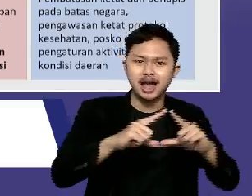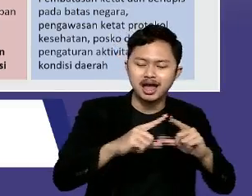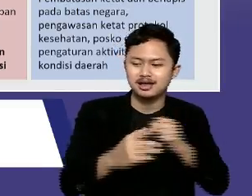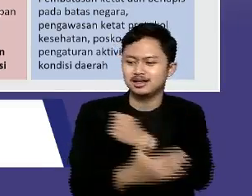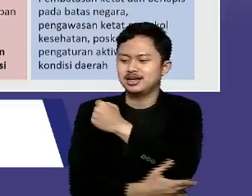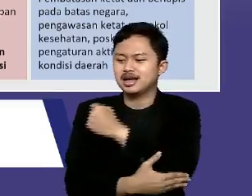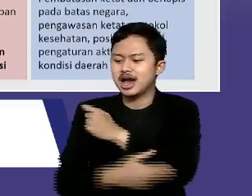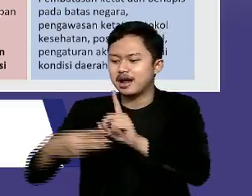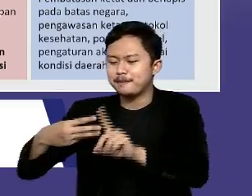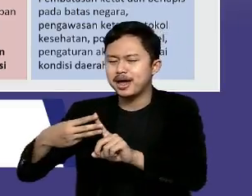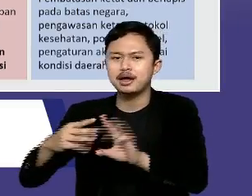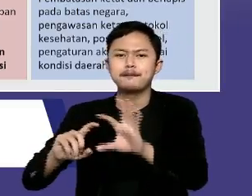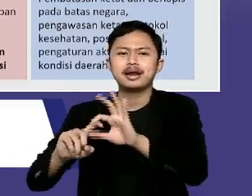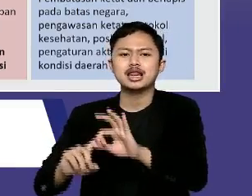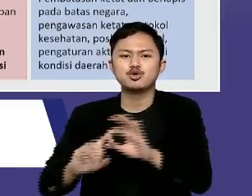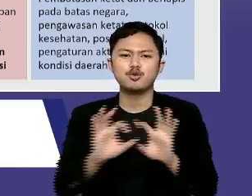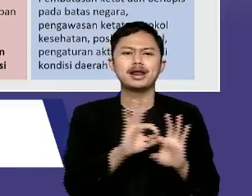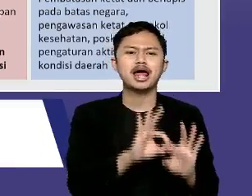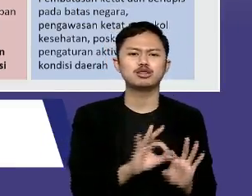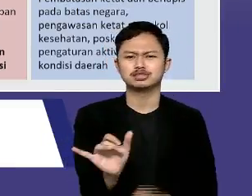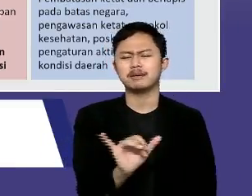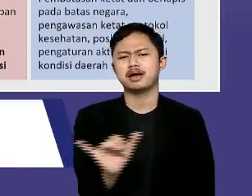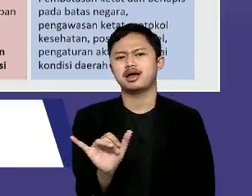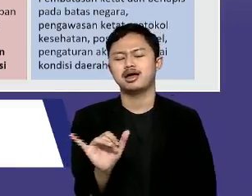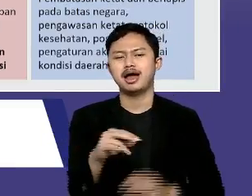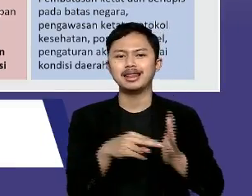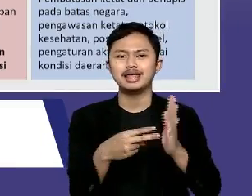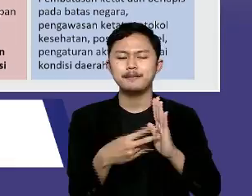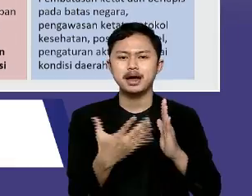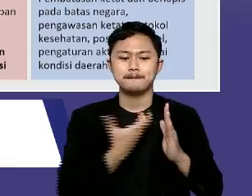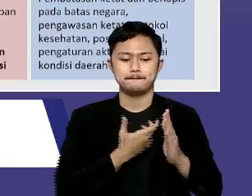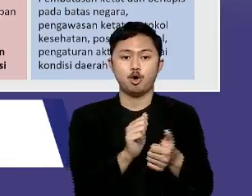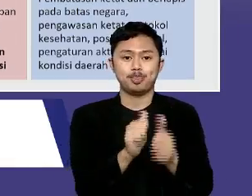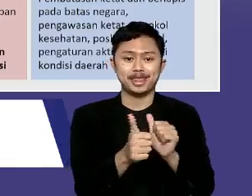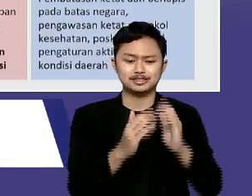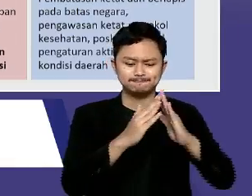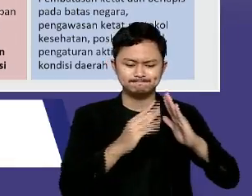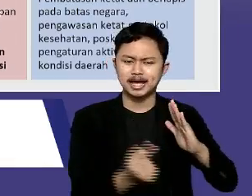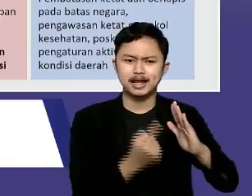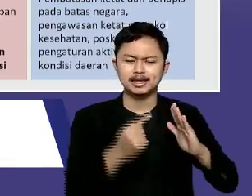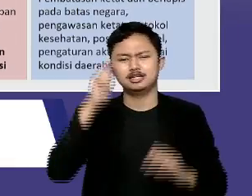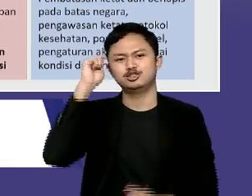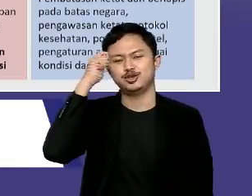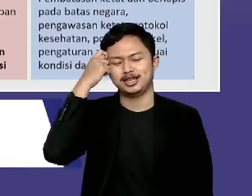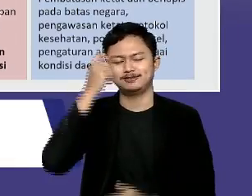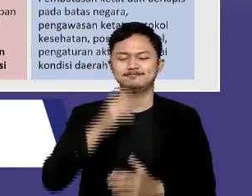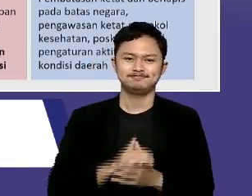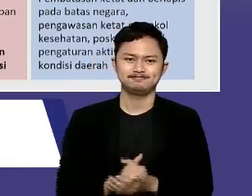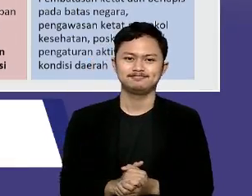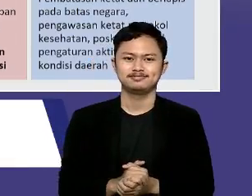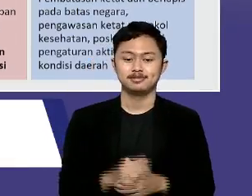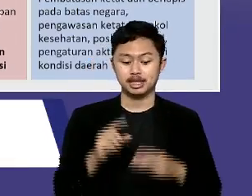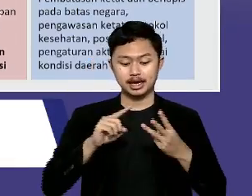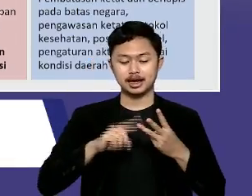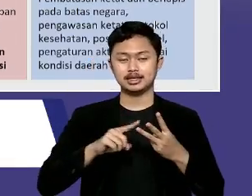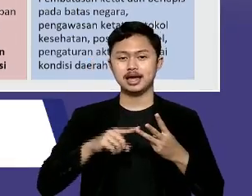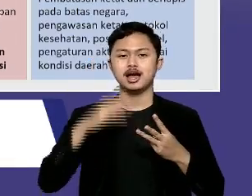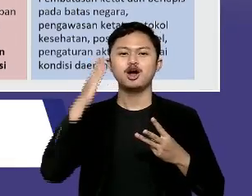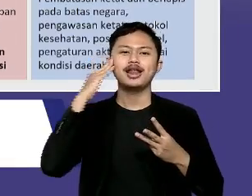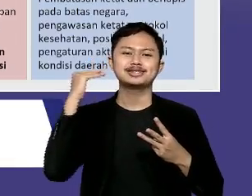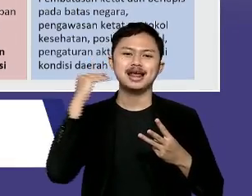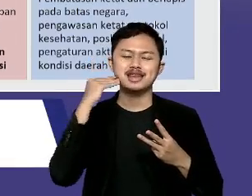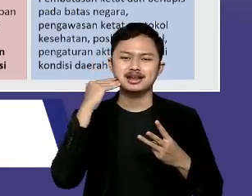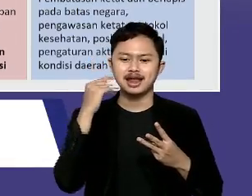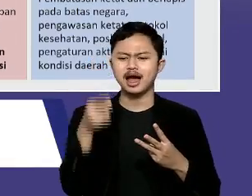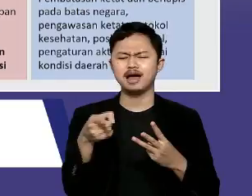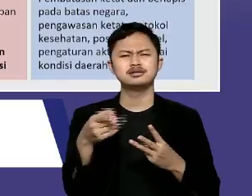kebijakan perjalanan seperti testing dan karantina. Terakhir adalah Korea Selatan. Korea Selatan menjadi